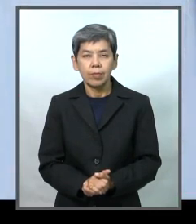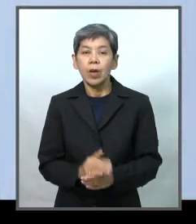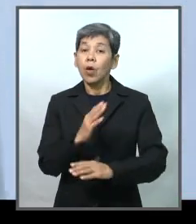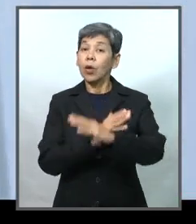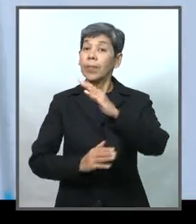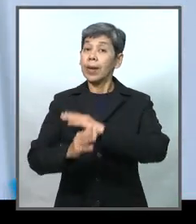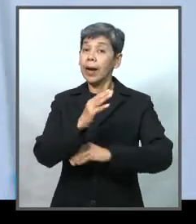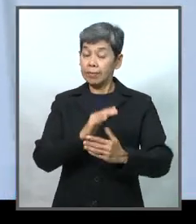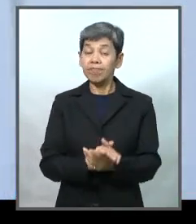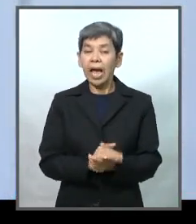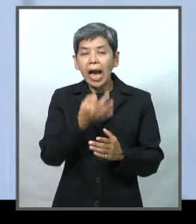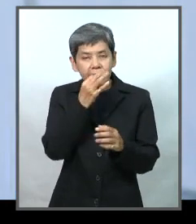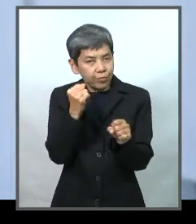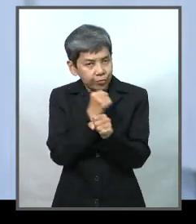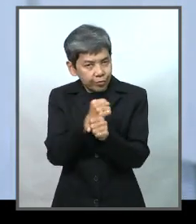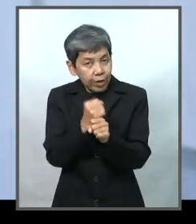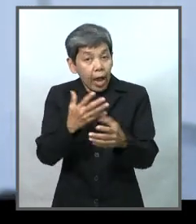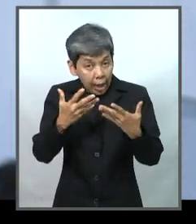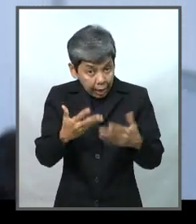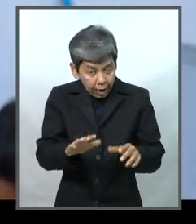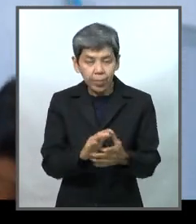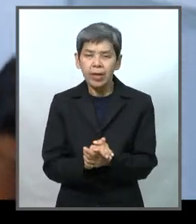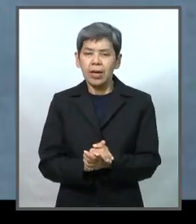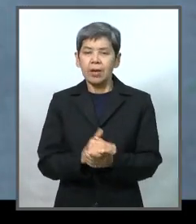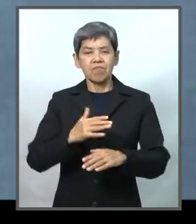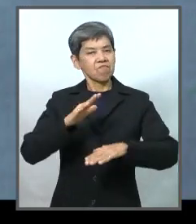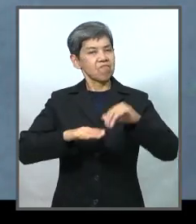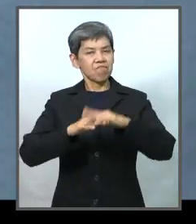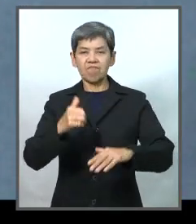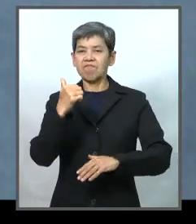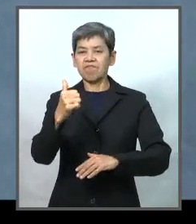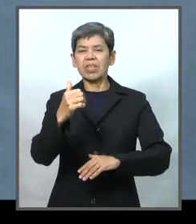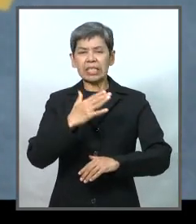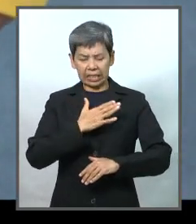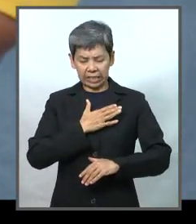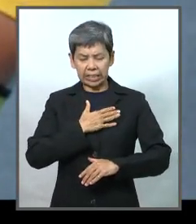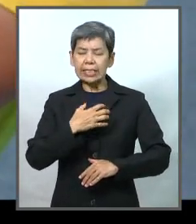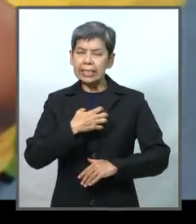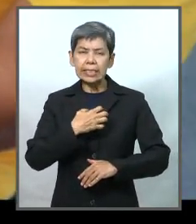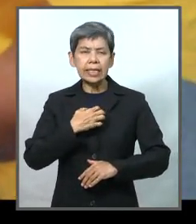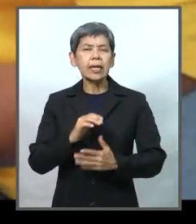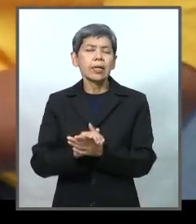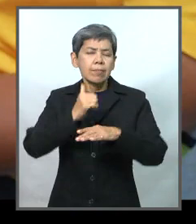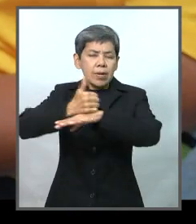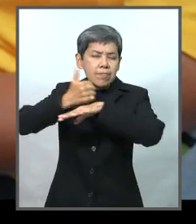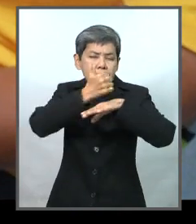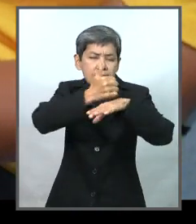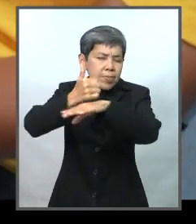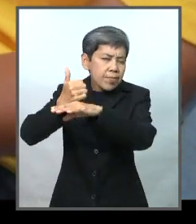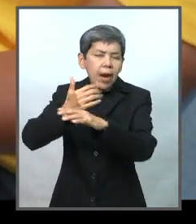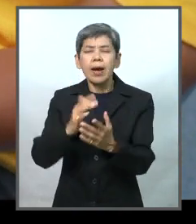คนพิการเนี่ยได้ฝึกอาชีพแล้วนะคะแล้วเขาก็มีฝีมือก็อยากให้ผู้ใหญ่นะผู้ใหญ่ใจดีหรือทุกท่าน